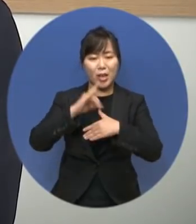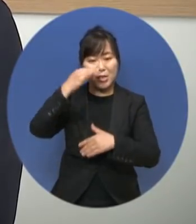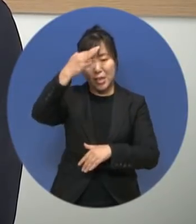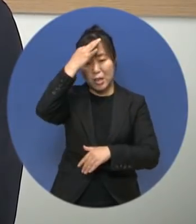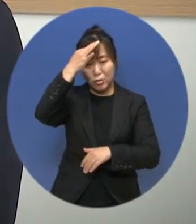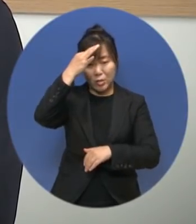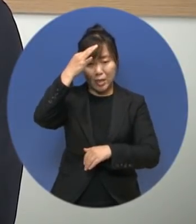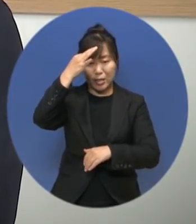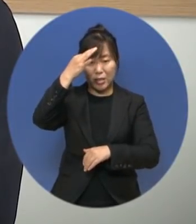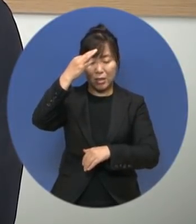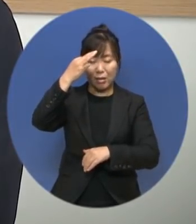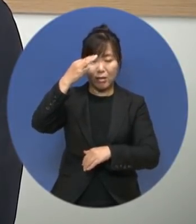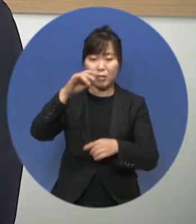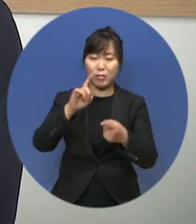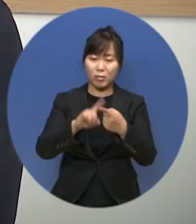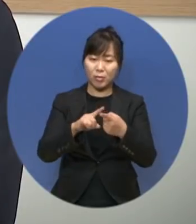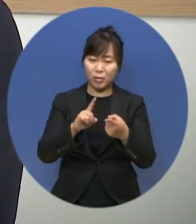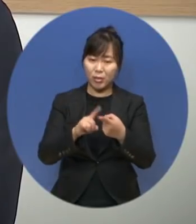문화예술이라는 틀을